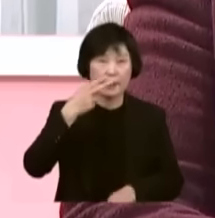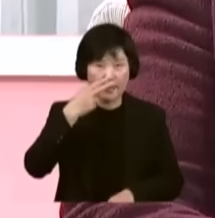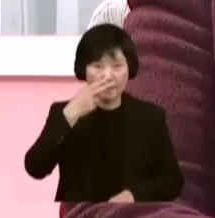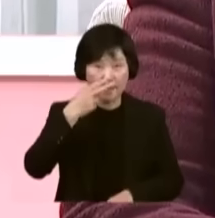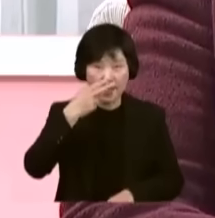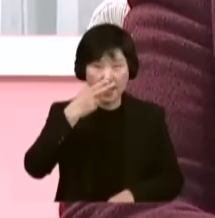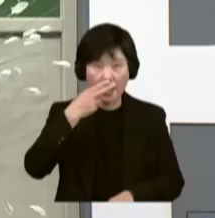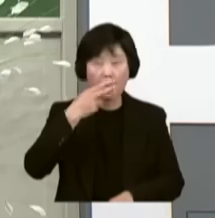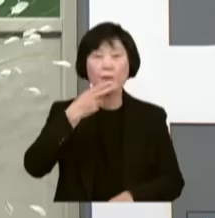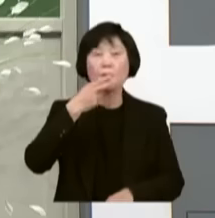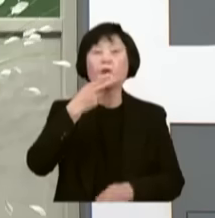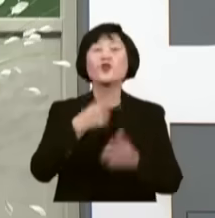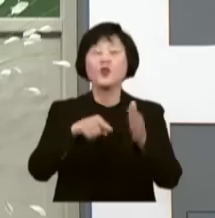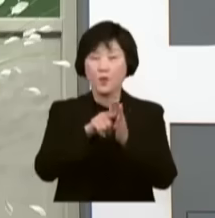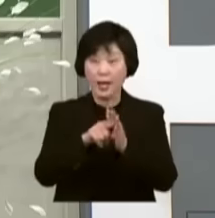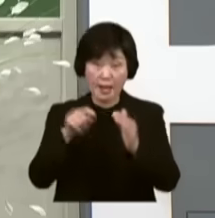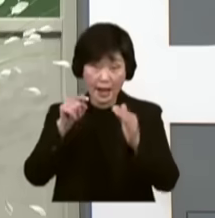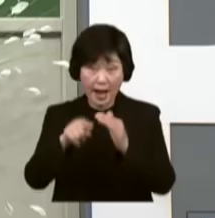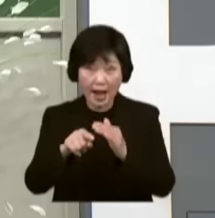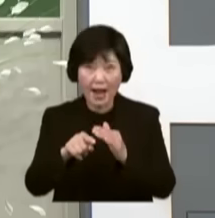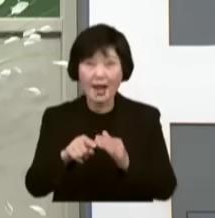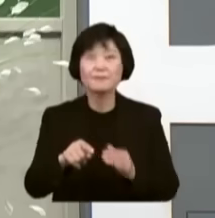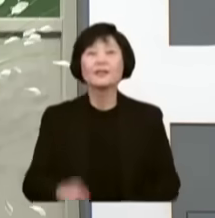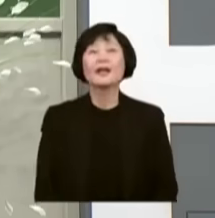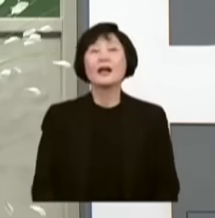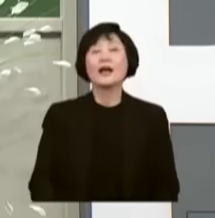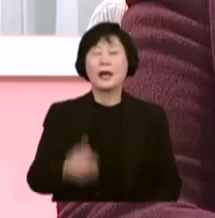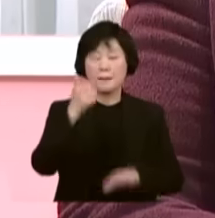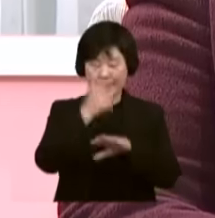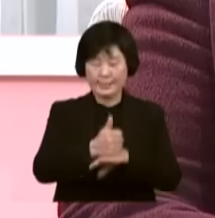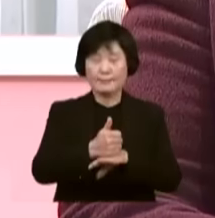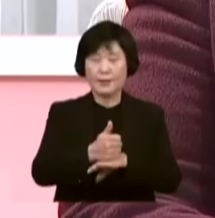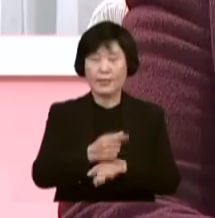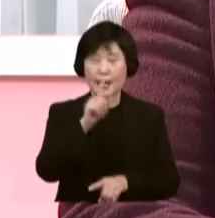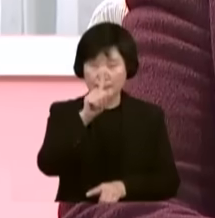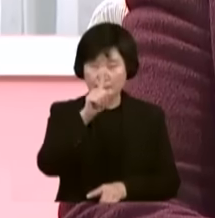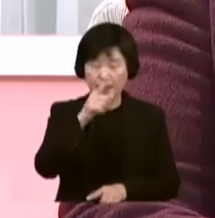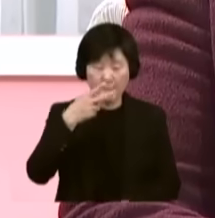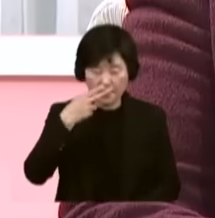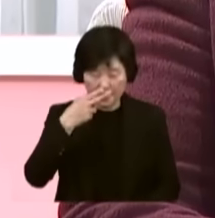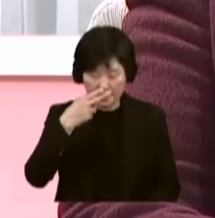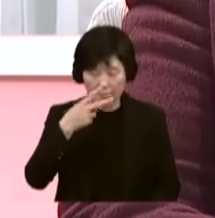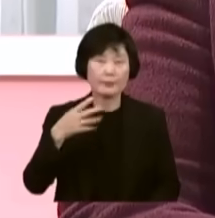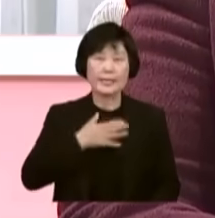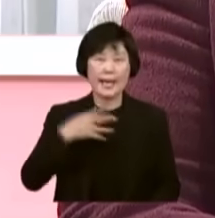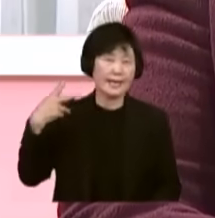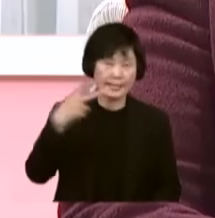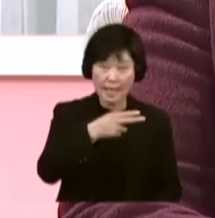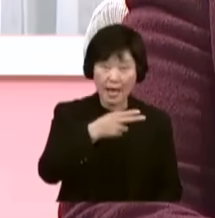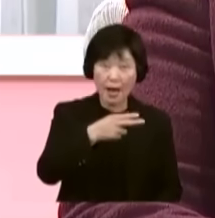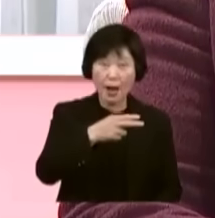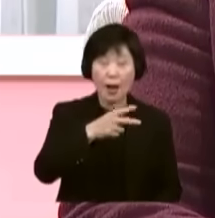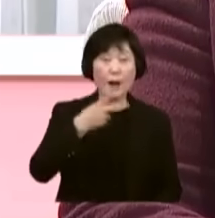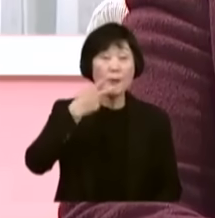내려간 끊겠다. 거예요. 내가 이 마지막 담배 하나만 네. 피고 네. 끊는다 이러고 네. 아빠가 맛있게